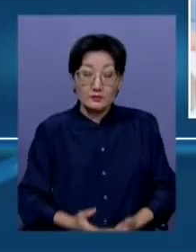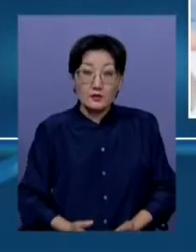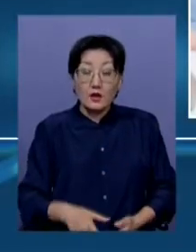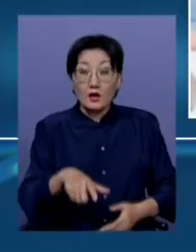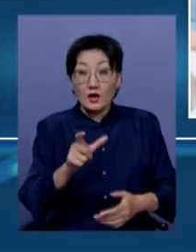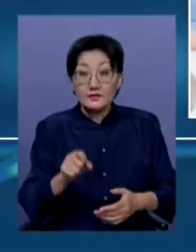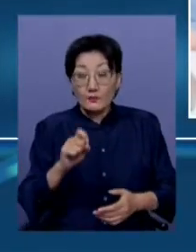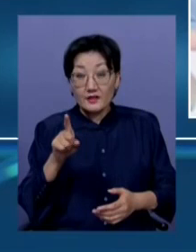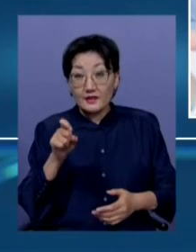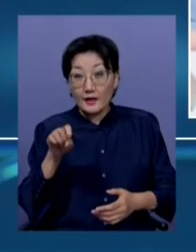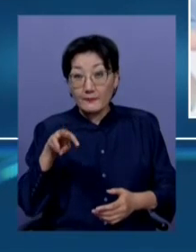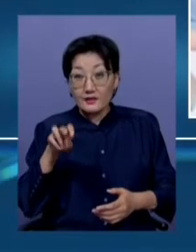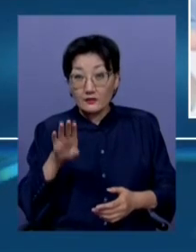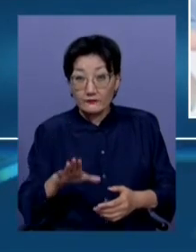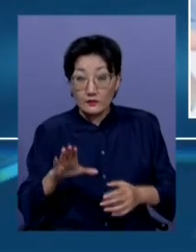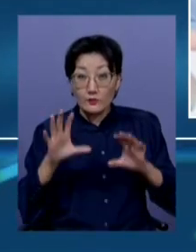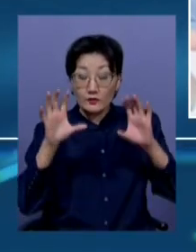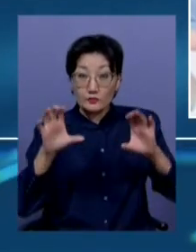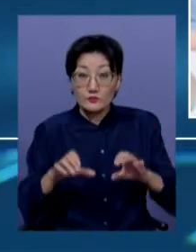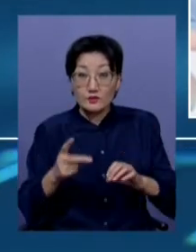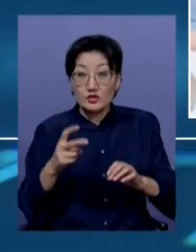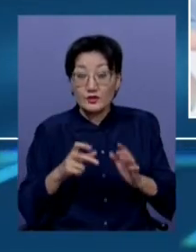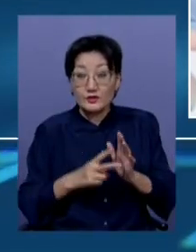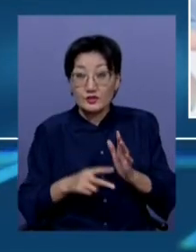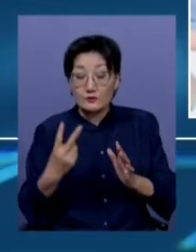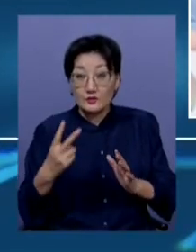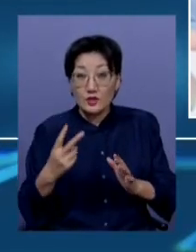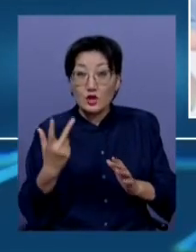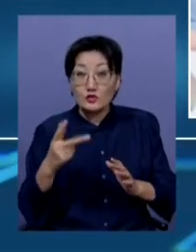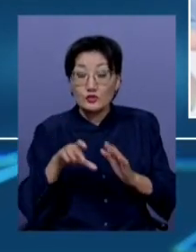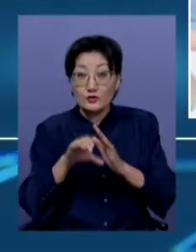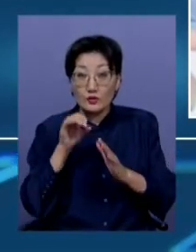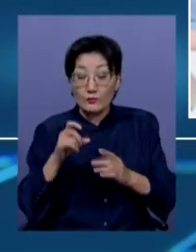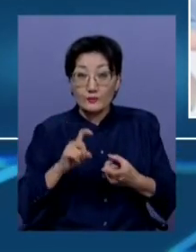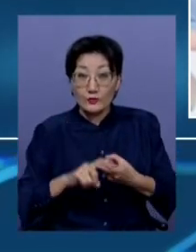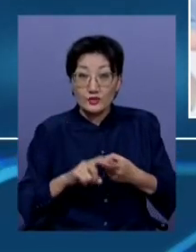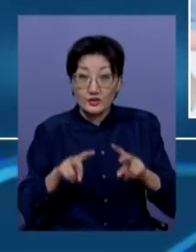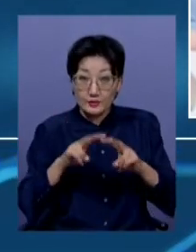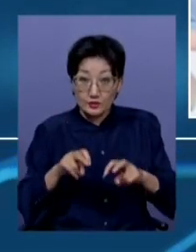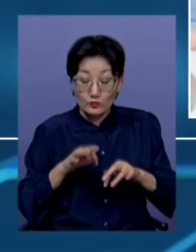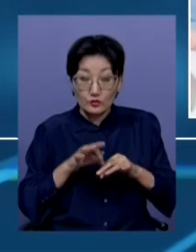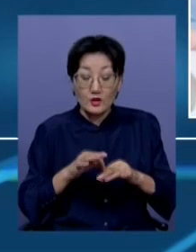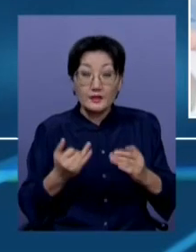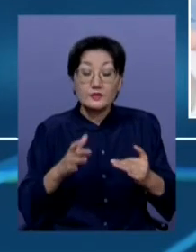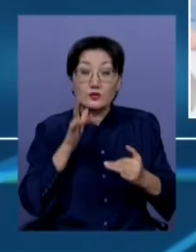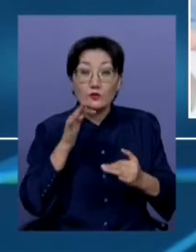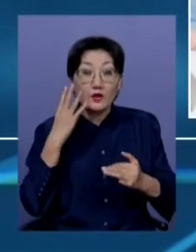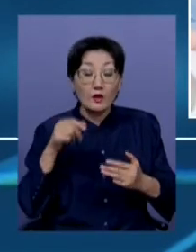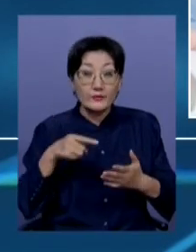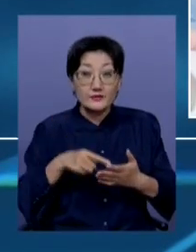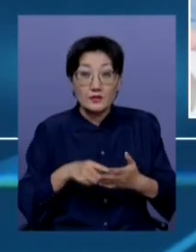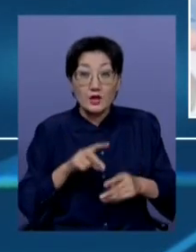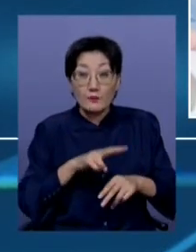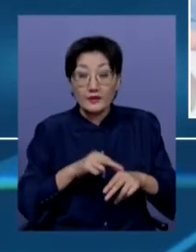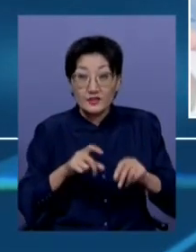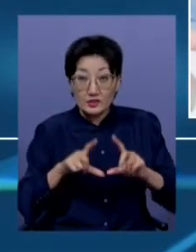Азамат Хамитовтың іс-әрекеті Қылмыстық кодексінің 272-ші бабының 3-ші тармағы бойынша саралануда. Қазіргі таңда Алматы қаласының